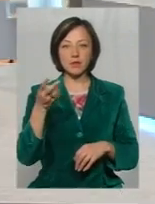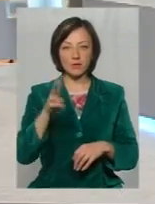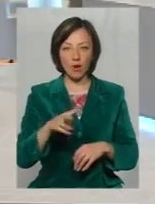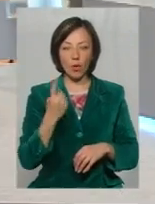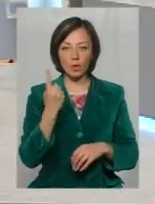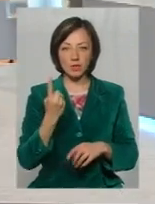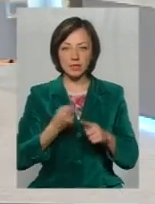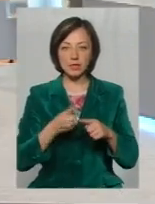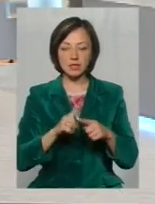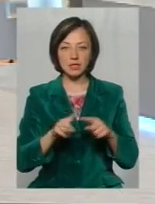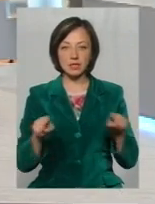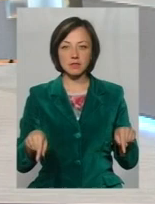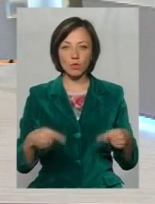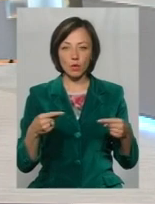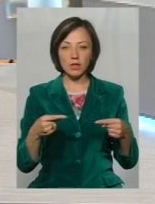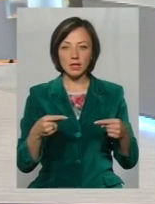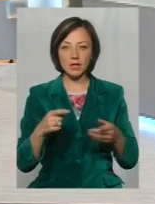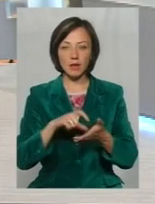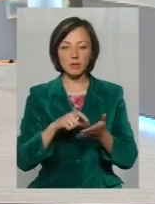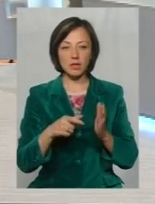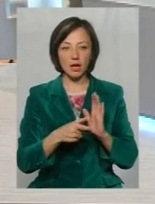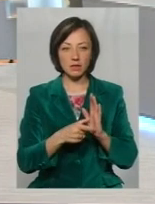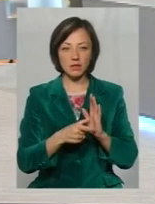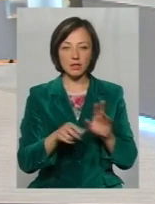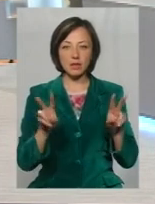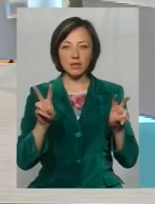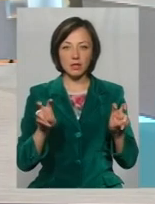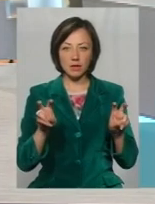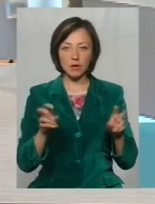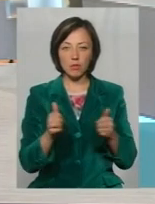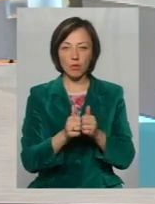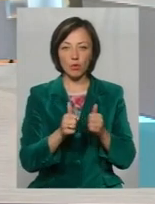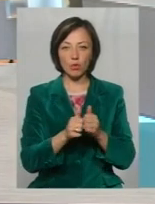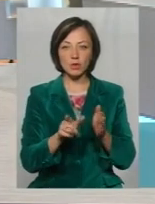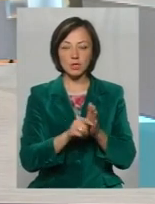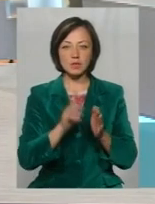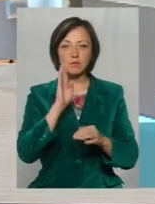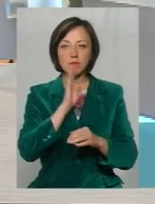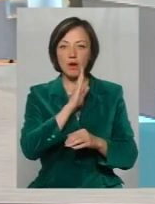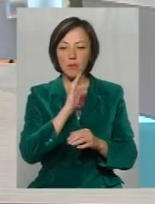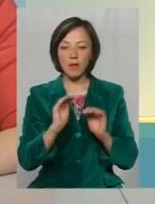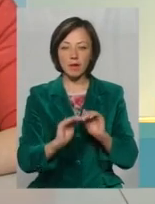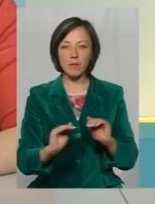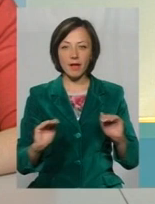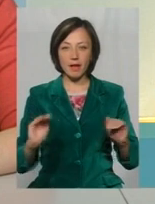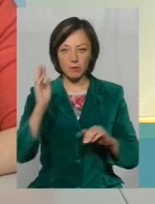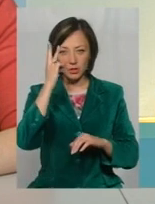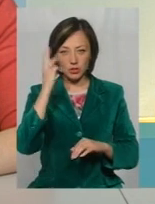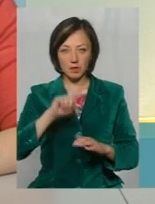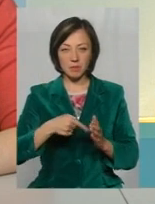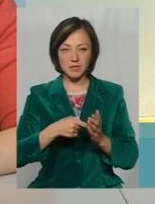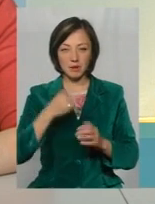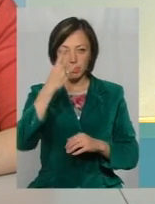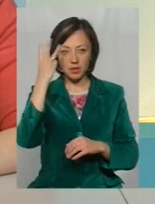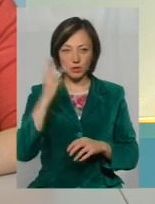із них – це створення такої кімнати, яка буде називатися «Поруч з мамою» для найменших хмельничан нашого міста,